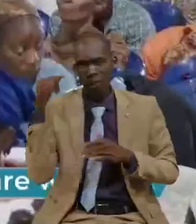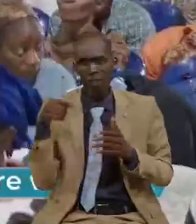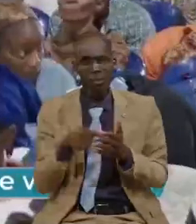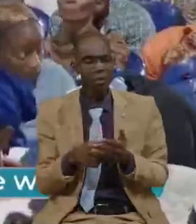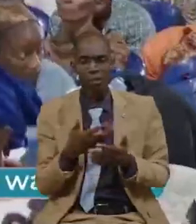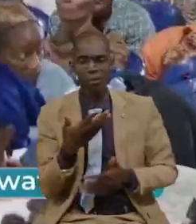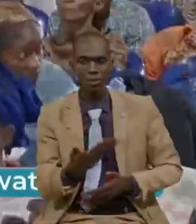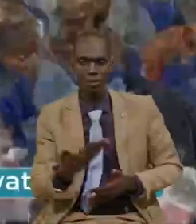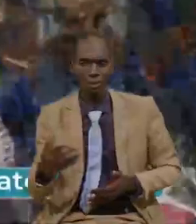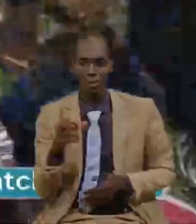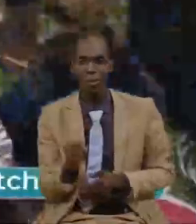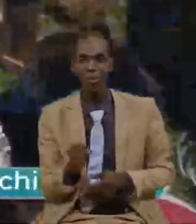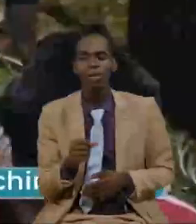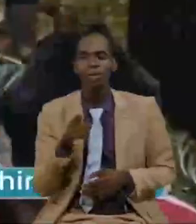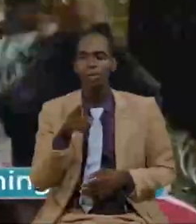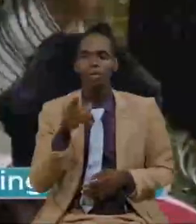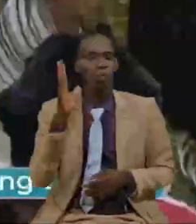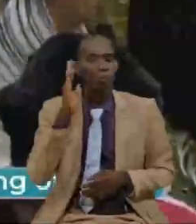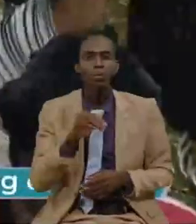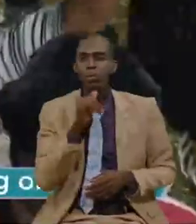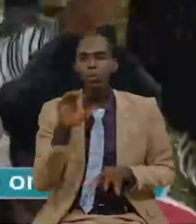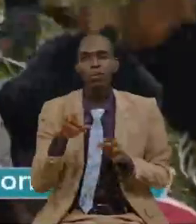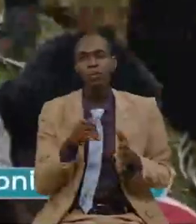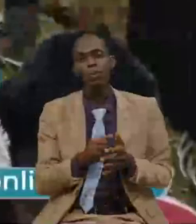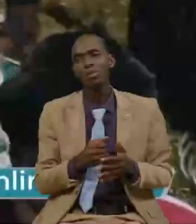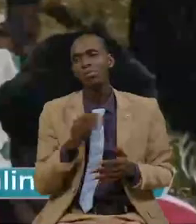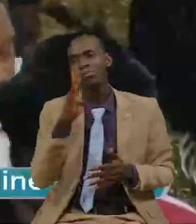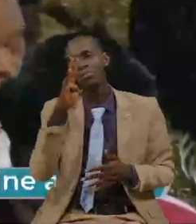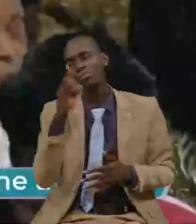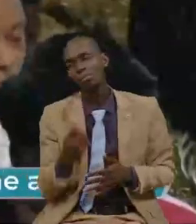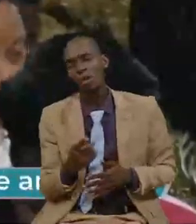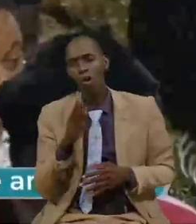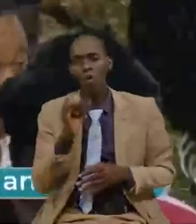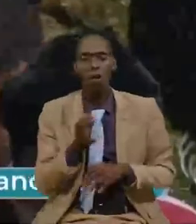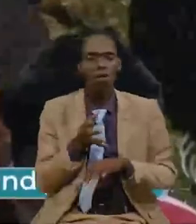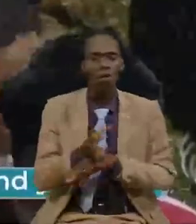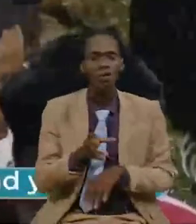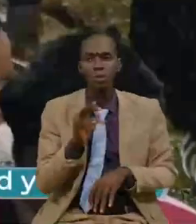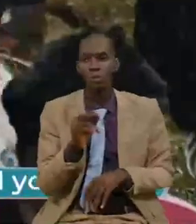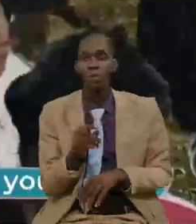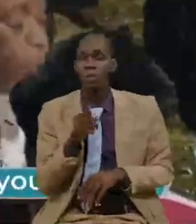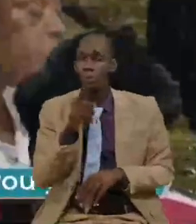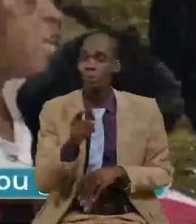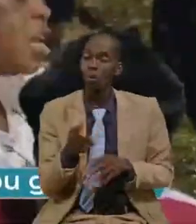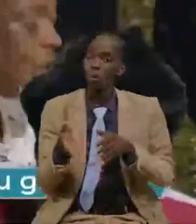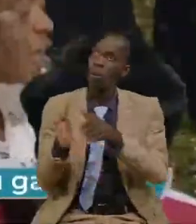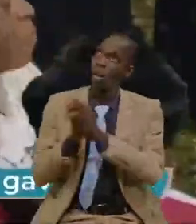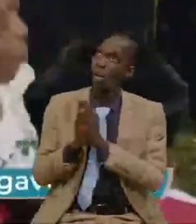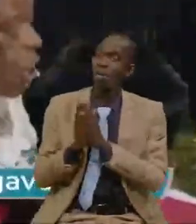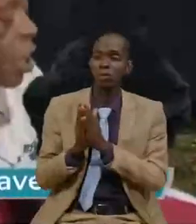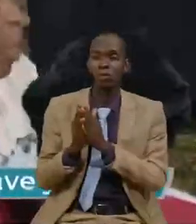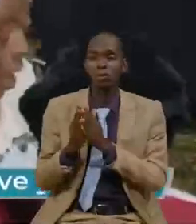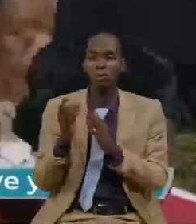doive abandonner ce devoir. Ou bien le faire n'importe comment. Vous faites votre requête, l'homme de Dieu